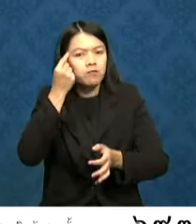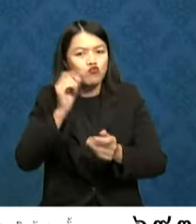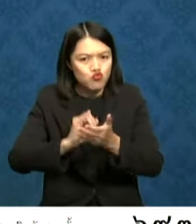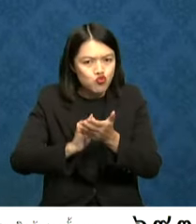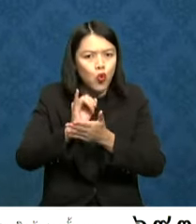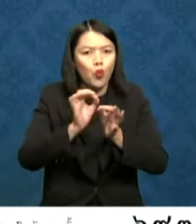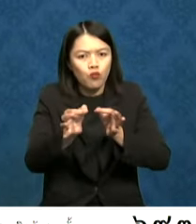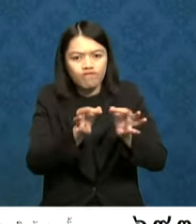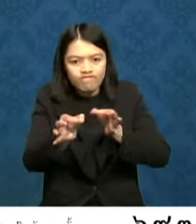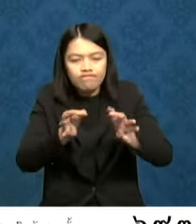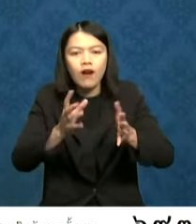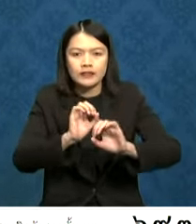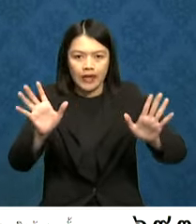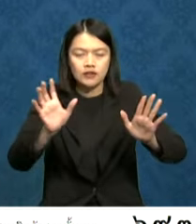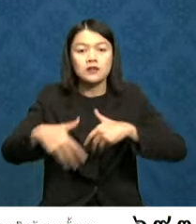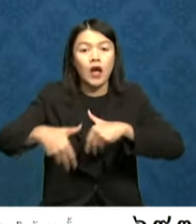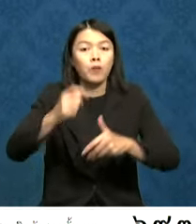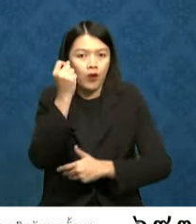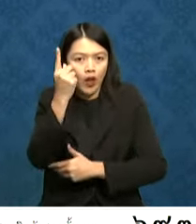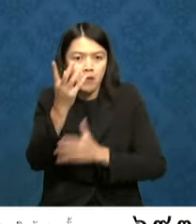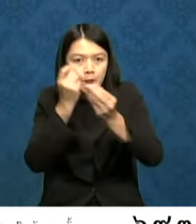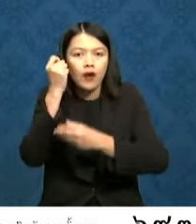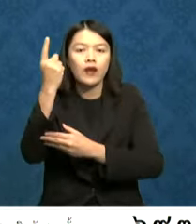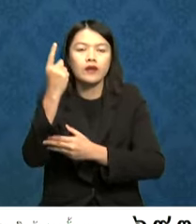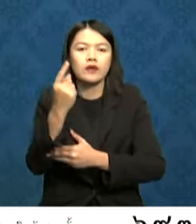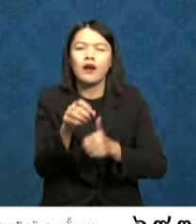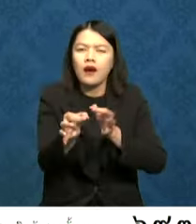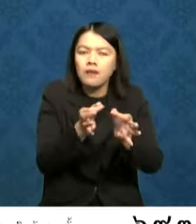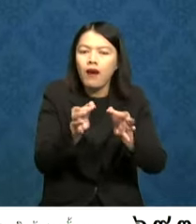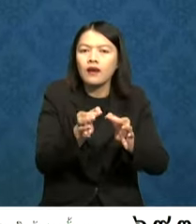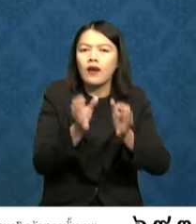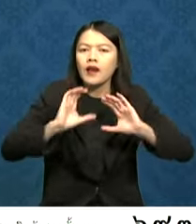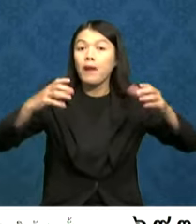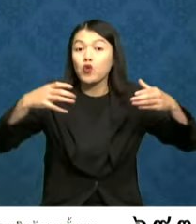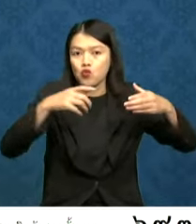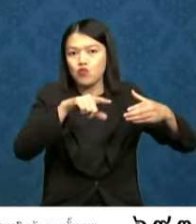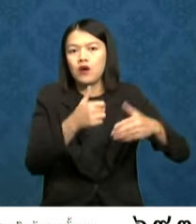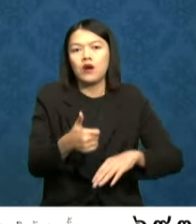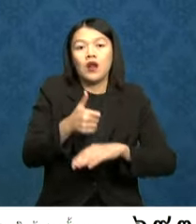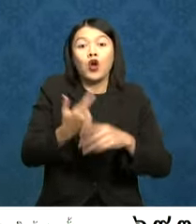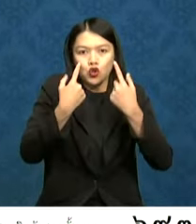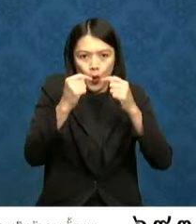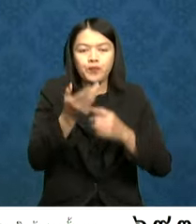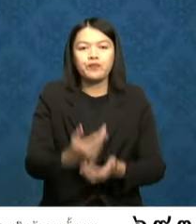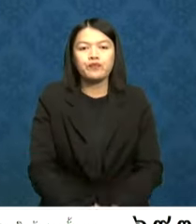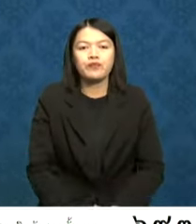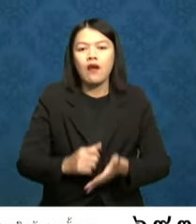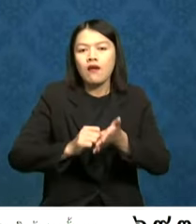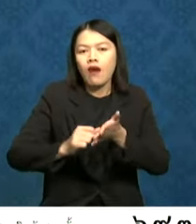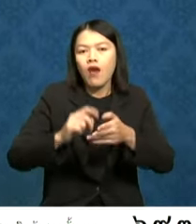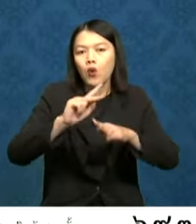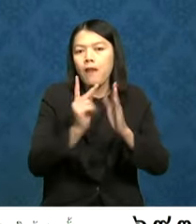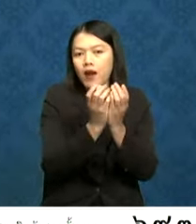ควรให้กับเพื่อนสมาชิกและสังคมด้วยผมอยากให้ท่านชี้นำรัฐบาลของท่านครับด้วยการลุกขึ้นตอบว่าการแก้ไข